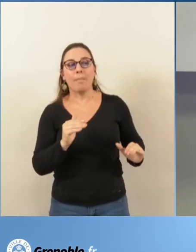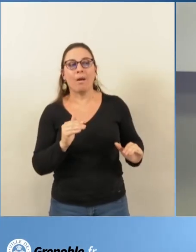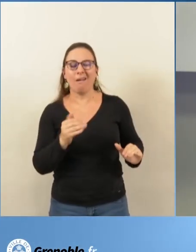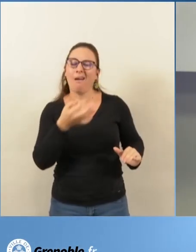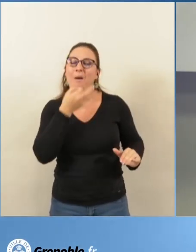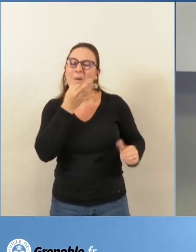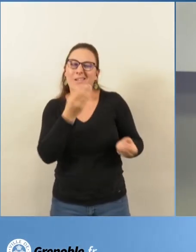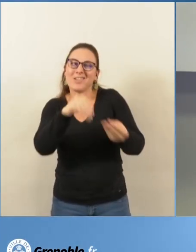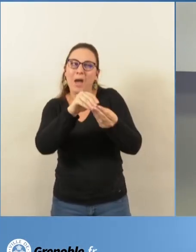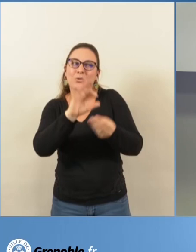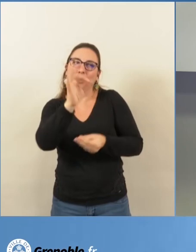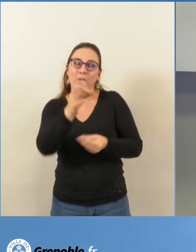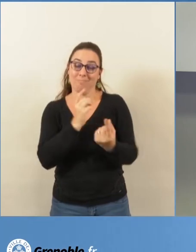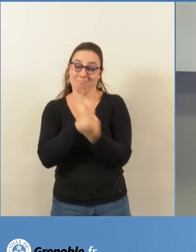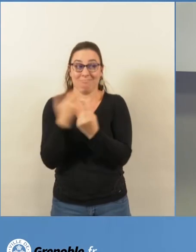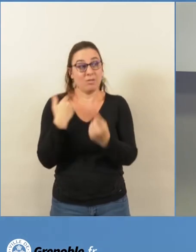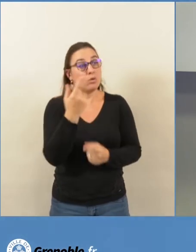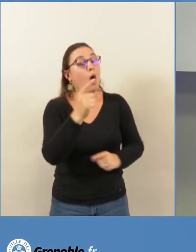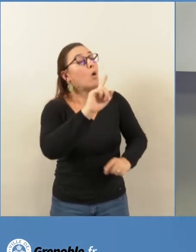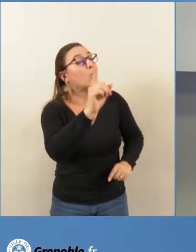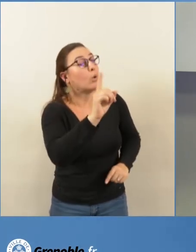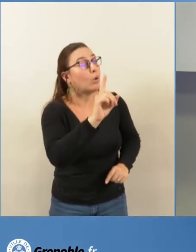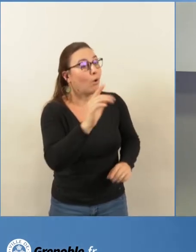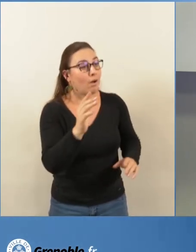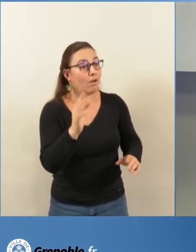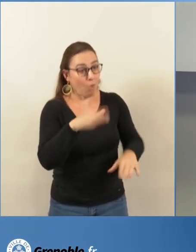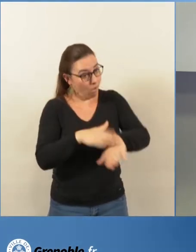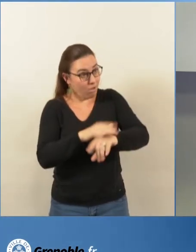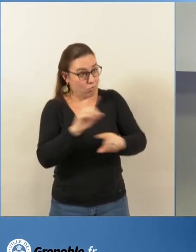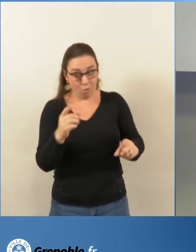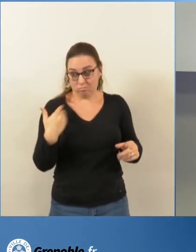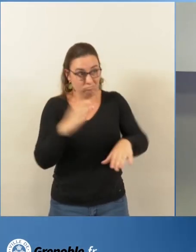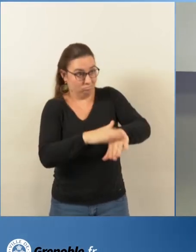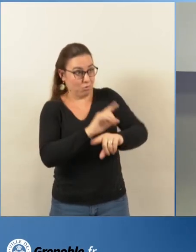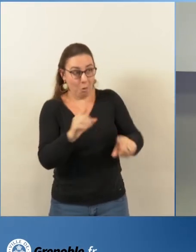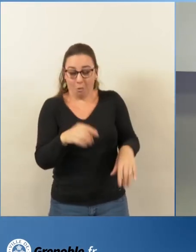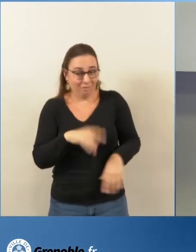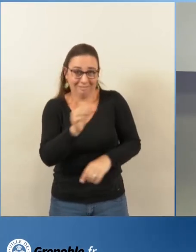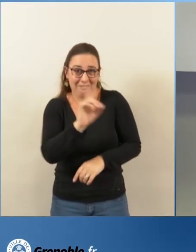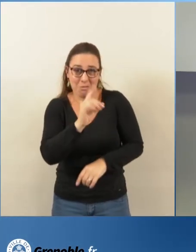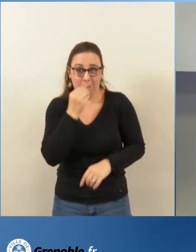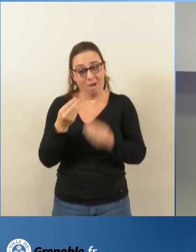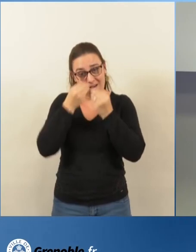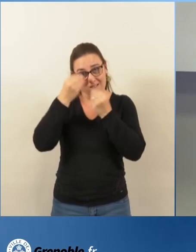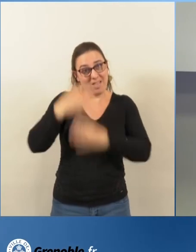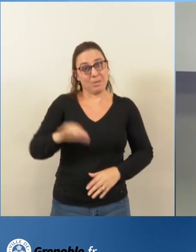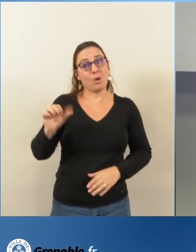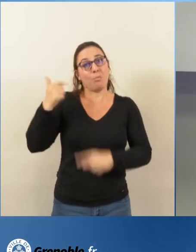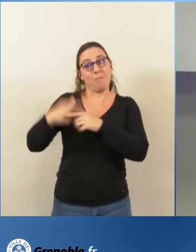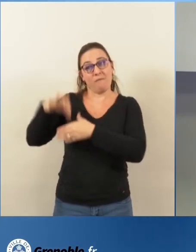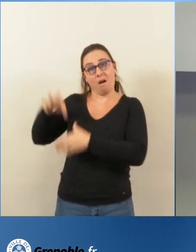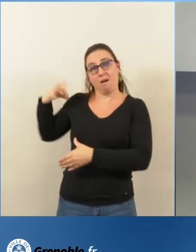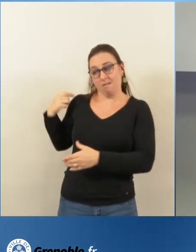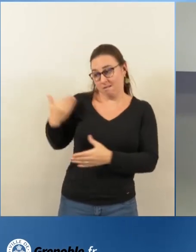le rencontrer deux fois non non pas le rappeler non non je le rappelle pas la démissionner en premier mandat et